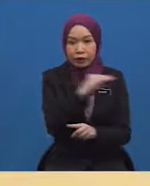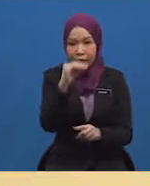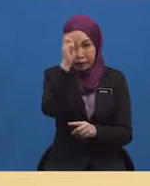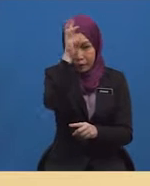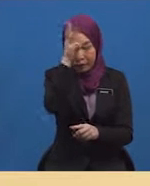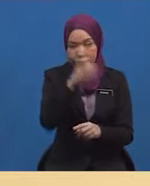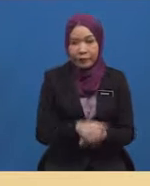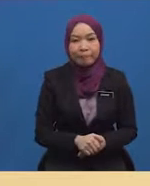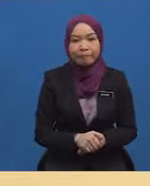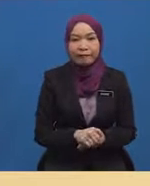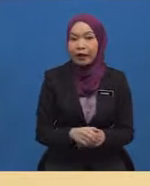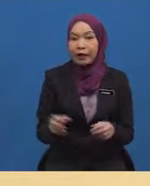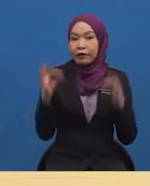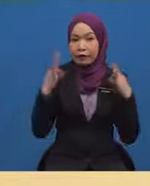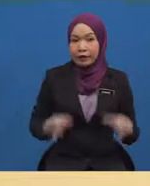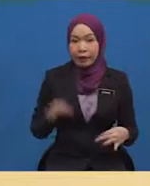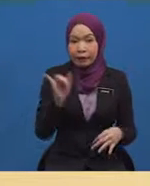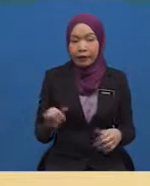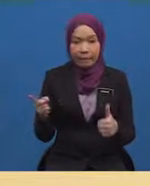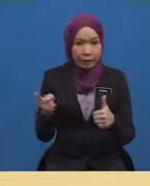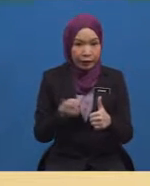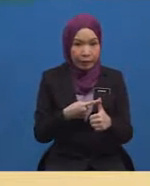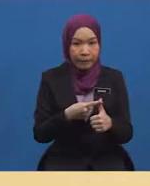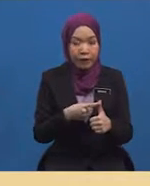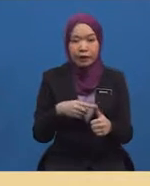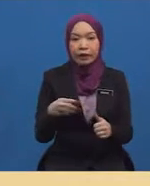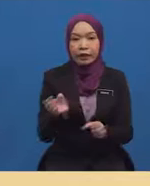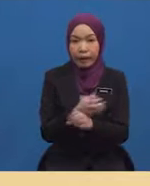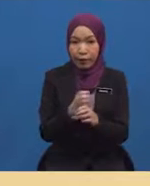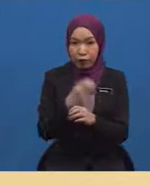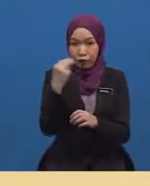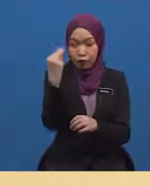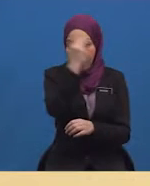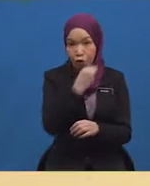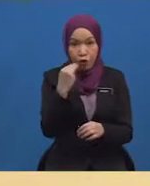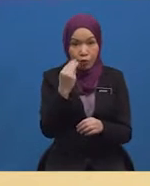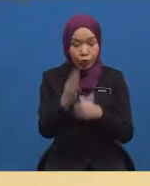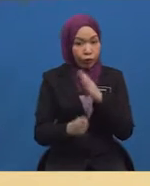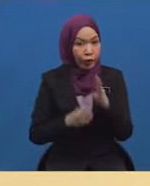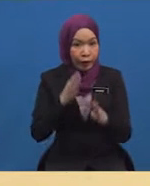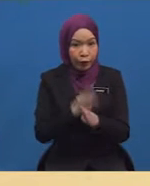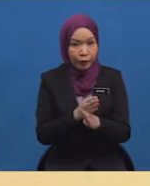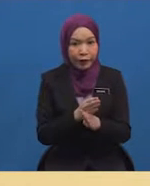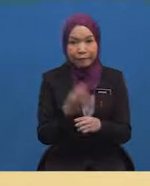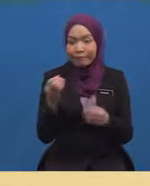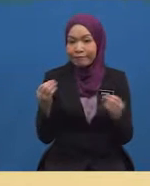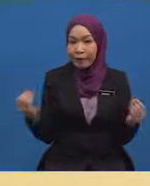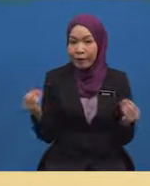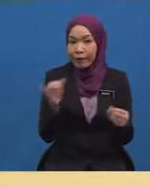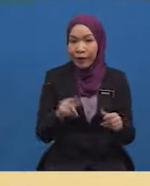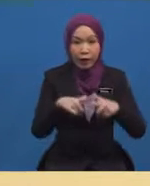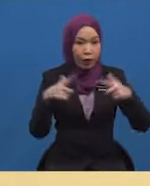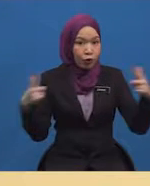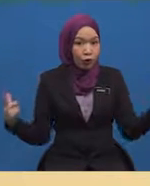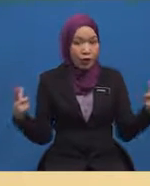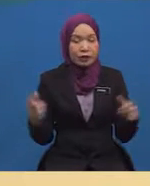Faktor fizikal yang pertama ialah bentuk muka bumi. Tanah pamah yang rata dan luas sangat sesuai